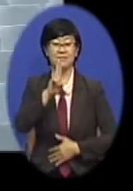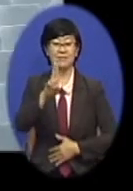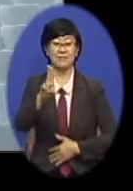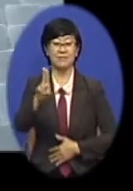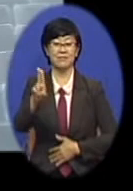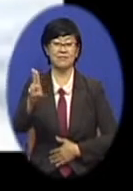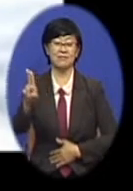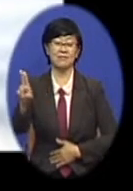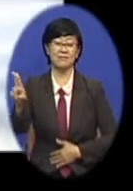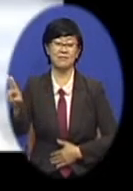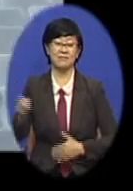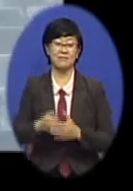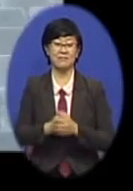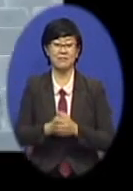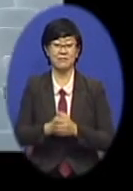이랜수여